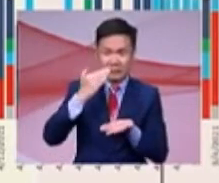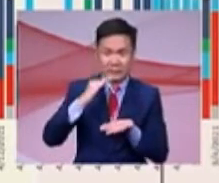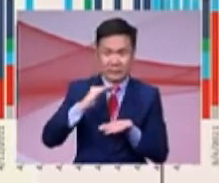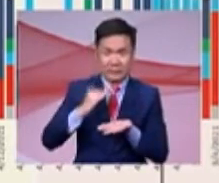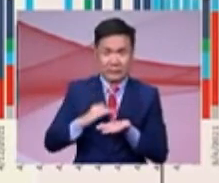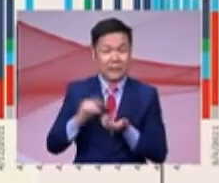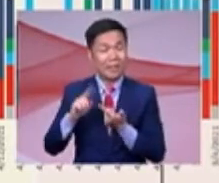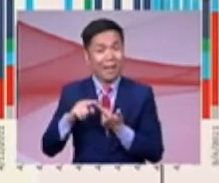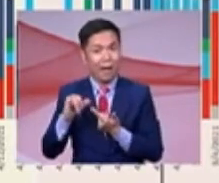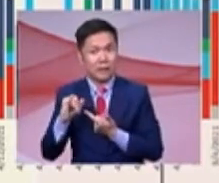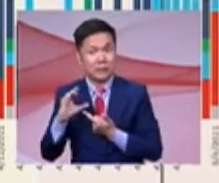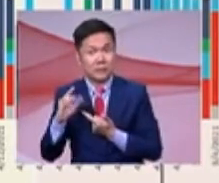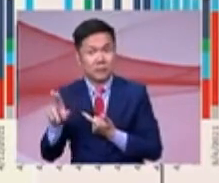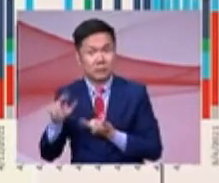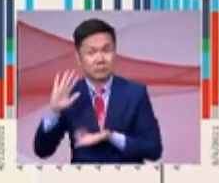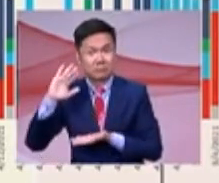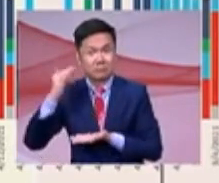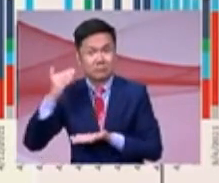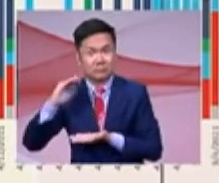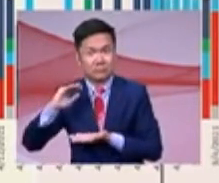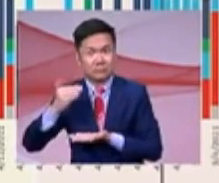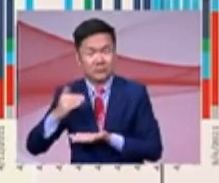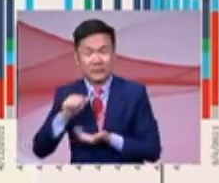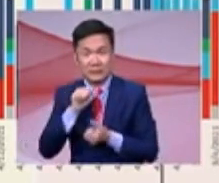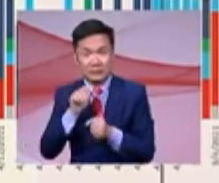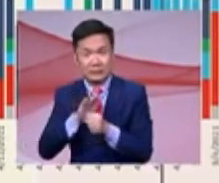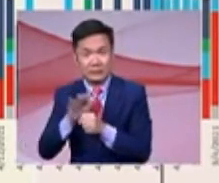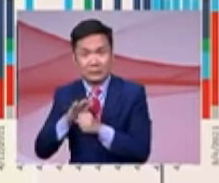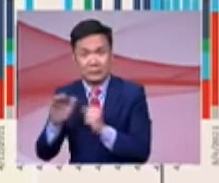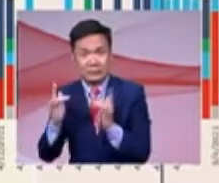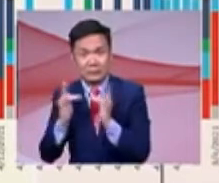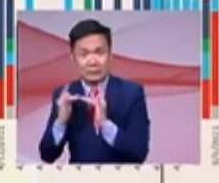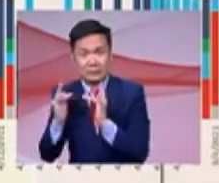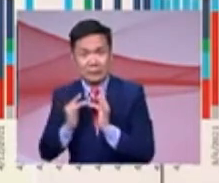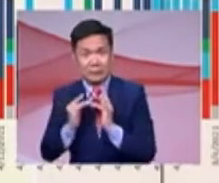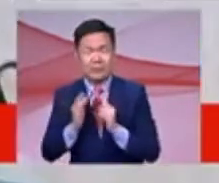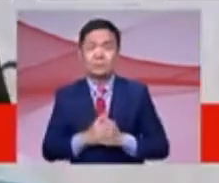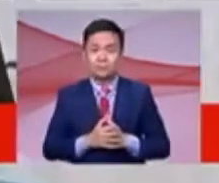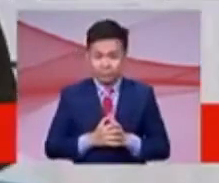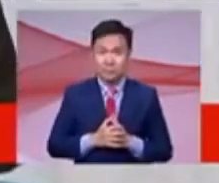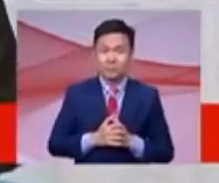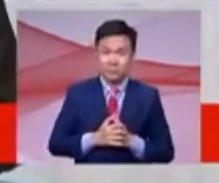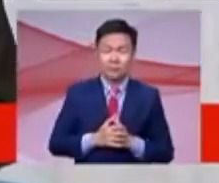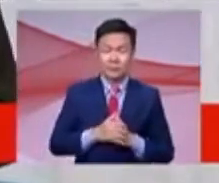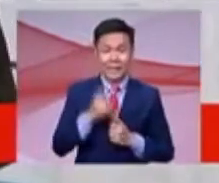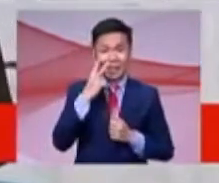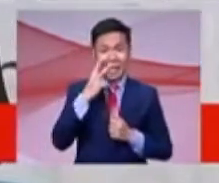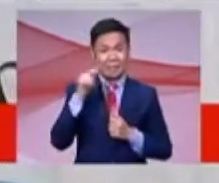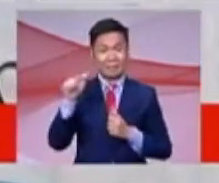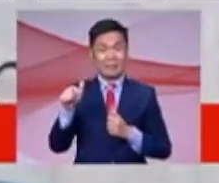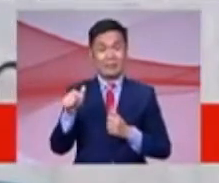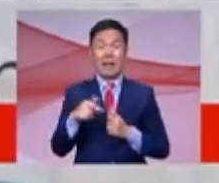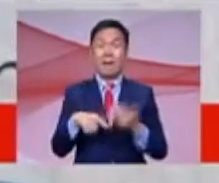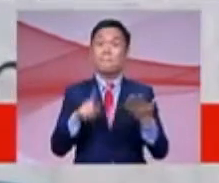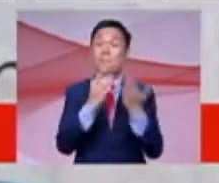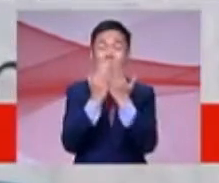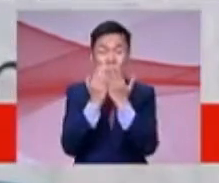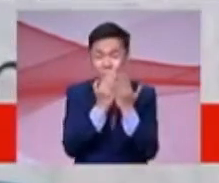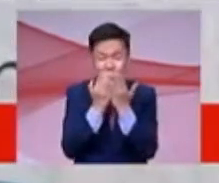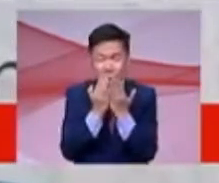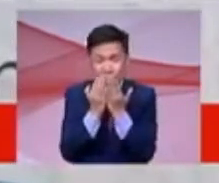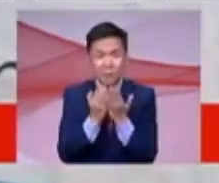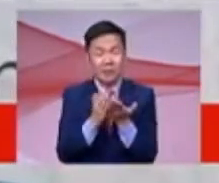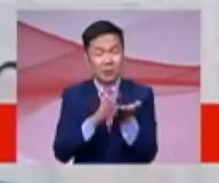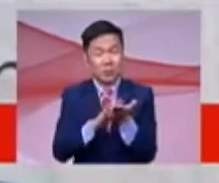katil-katil di ICU juga semakin berkurangan. Next. Dan ini ialah kluster kategori pendidikan contohnya, apabila